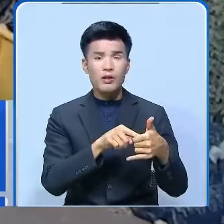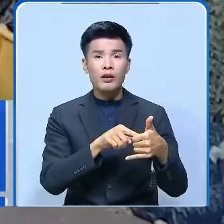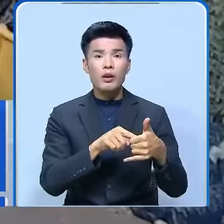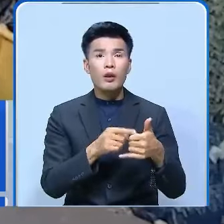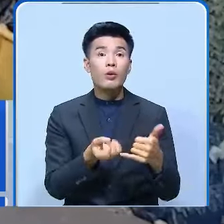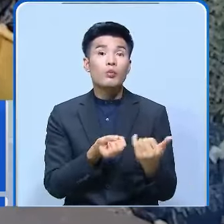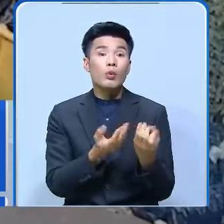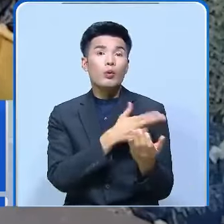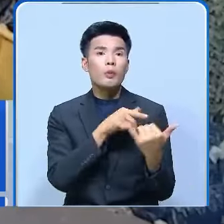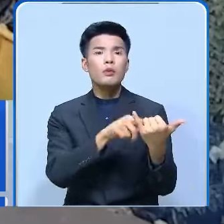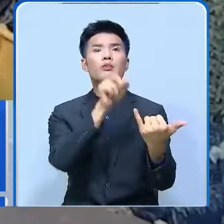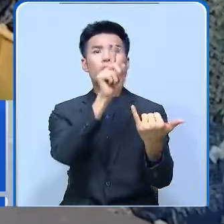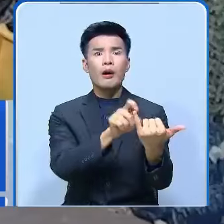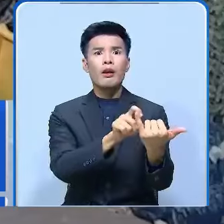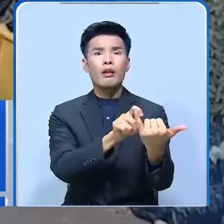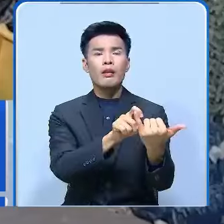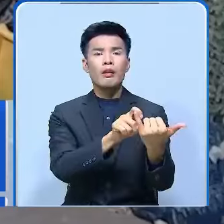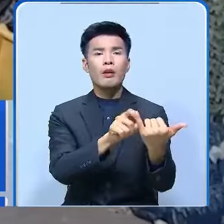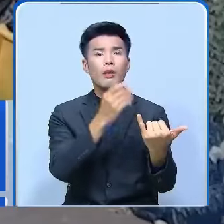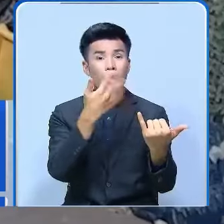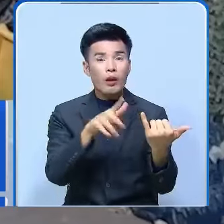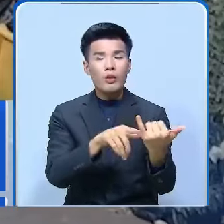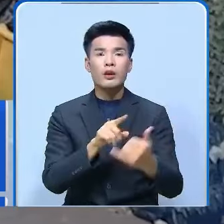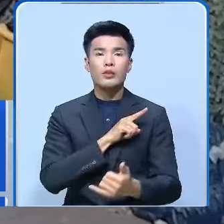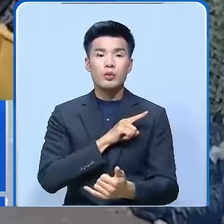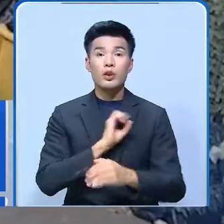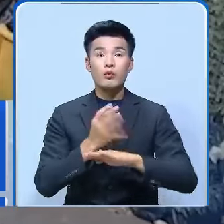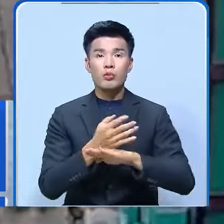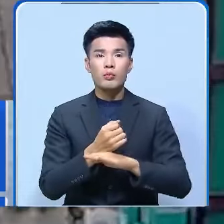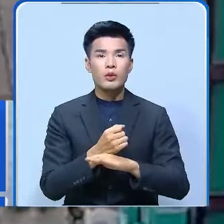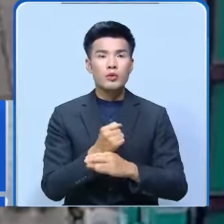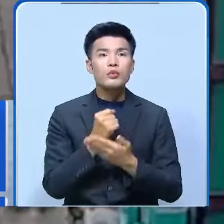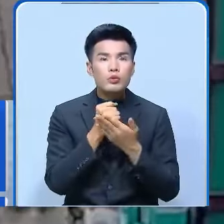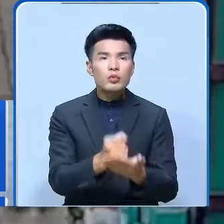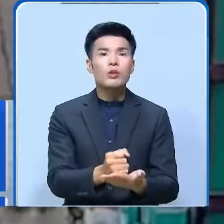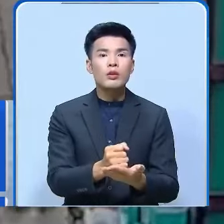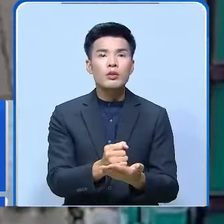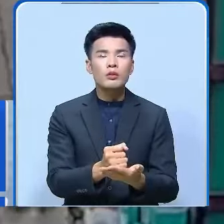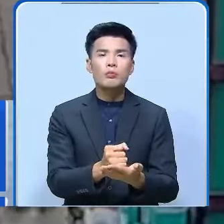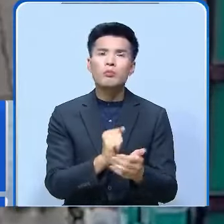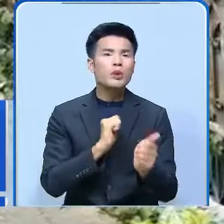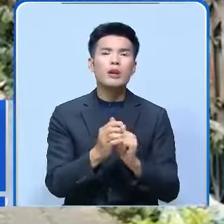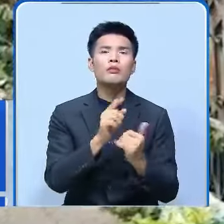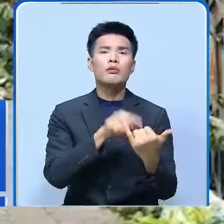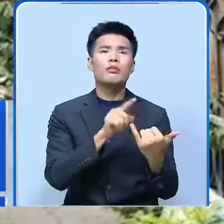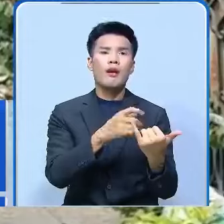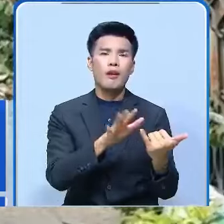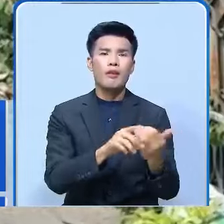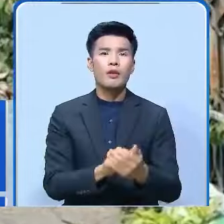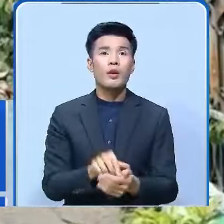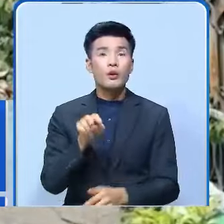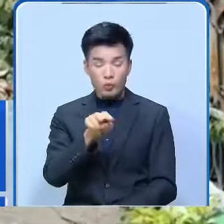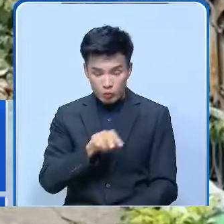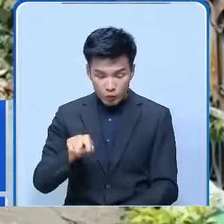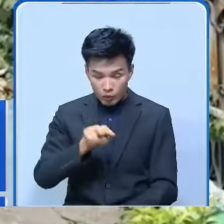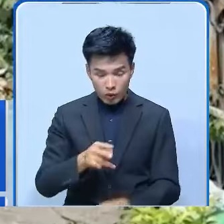เสียชีวิตที่โรงพยาบาลพระนั่งเกล้าหลังจากนั้นเนี่ยเจ้าหน้าที่กู้ภัยก็ได้เข้ามาช่วยเหลือค่ะ เจ้าหน้าที่ก็ลงพื้นที่ตรวจสอบที่เกิดเหตุนะ